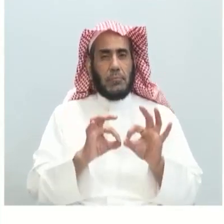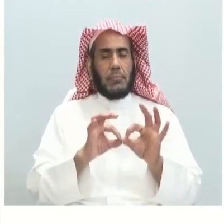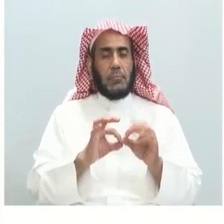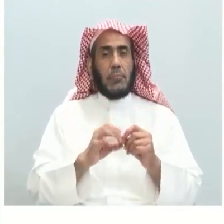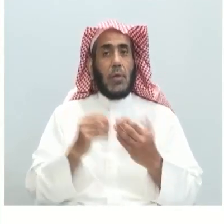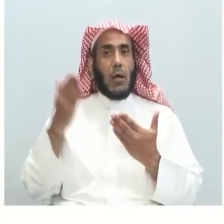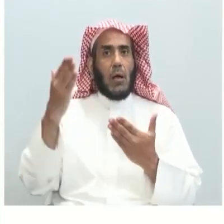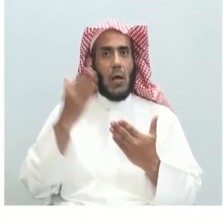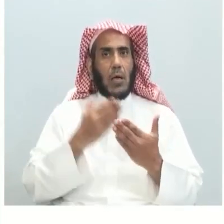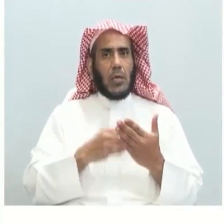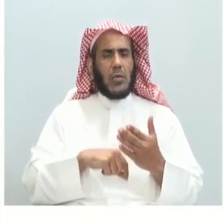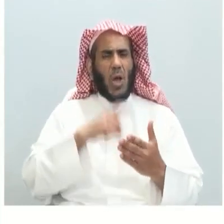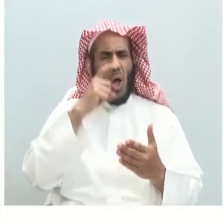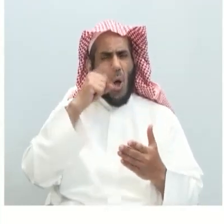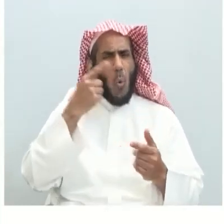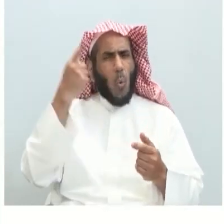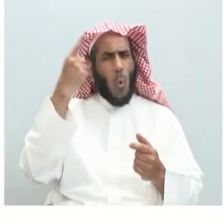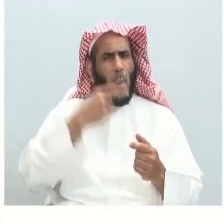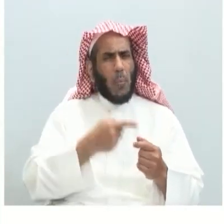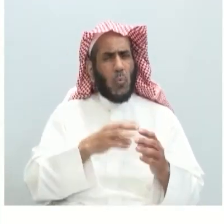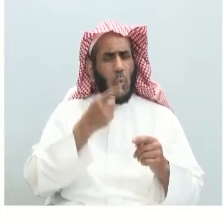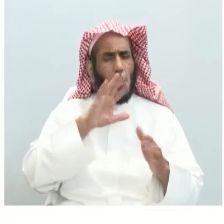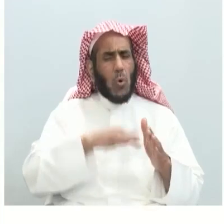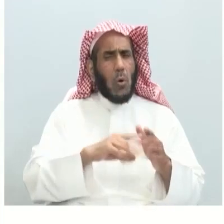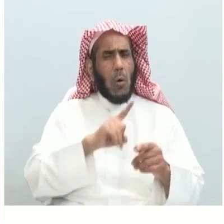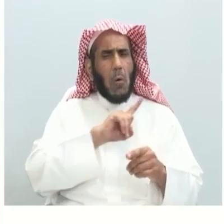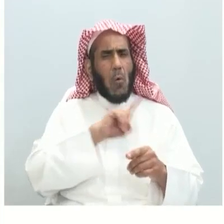اتى امر الله فلا